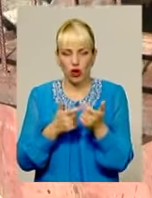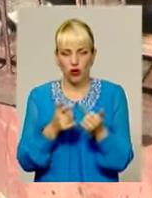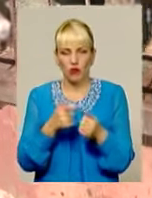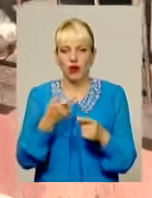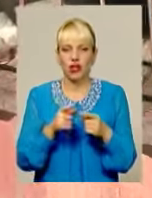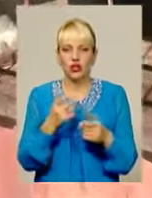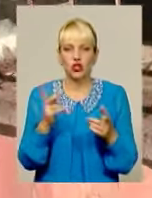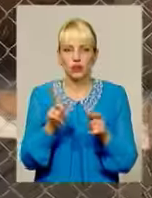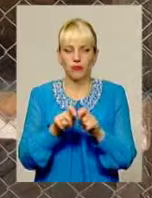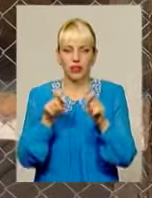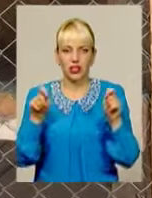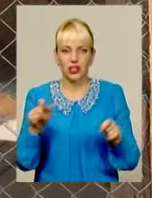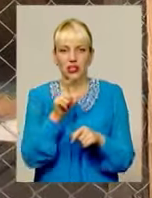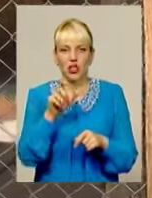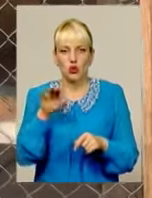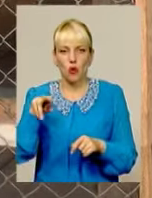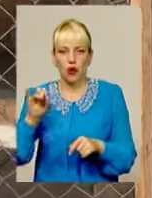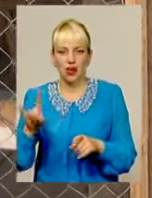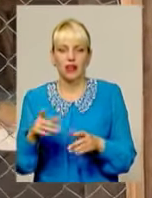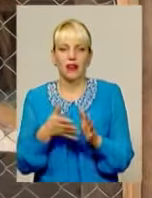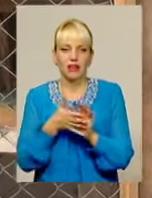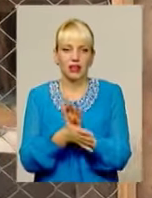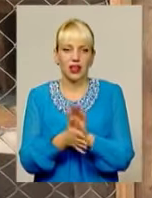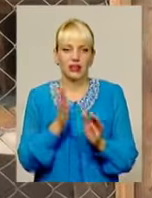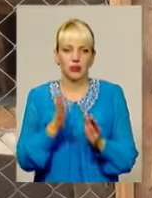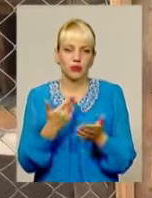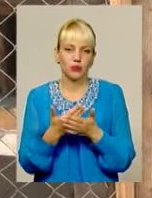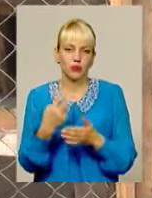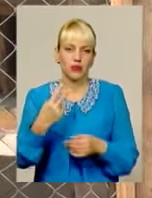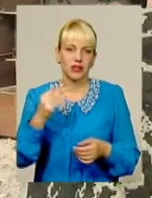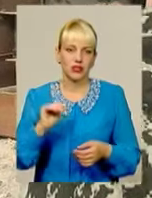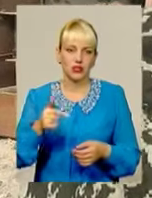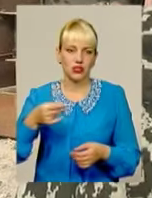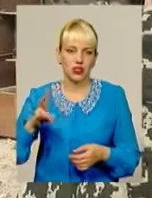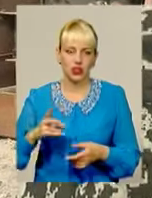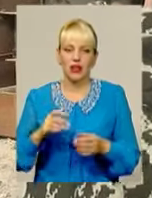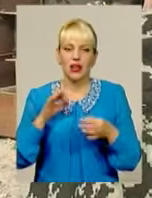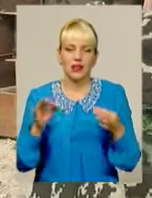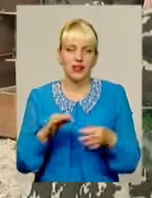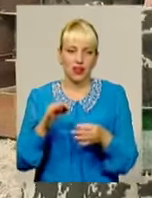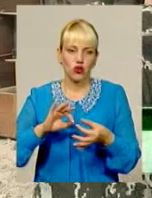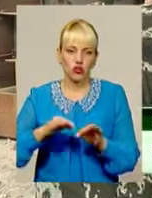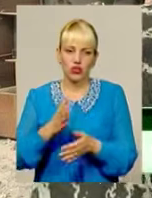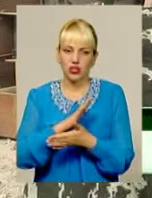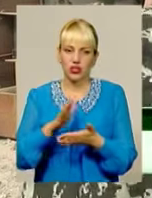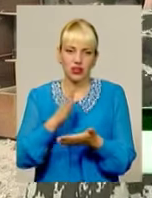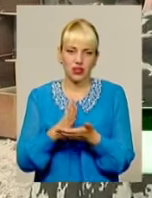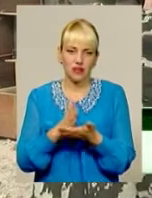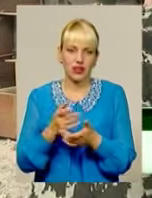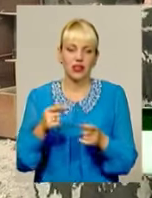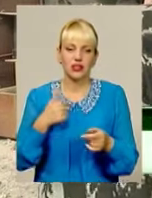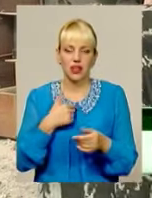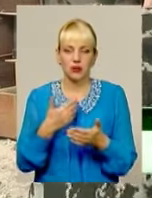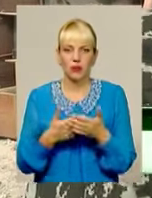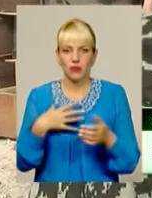сотні видів тварин, витрати щомісяця не перевищуватимуть 20 тисяч гривень. «Никакой сложності не ставляє. Я, допустим, по